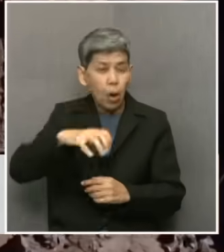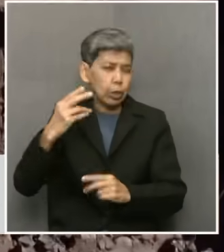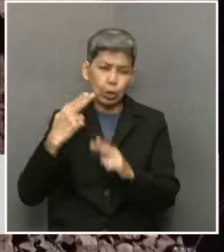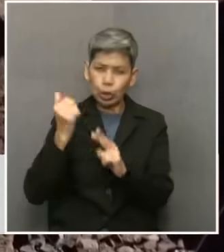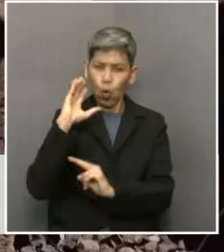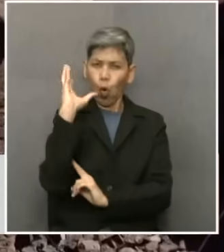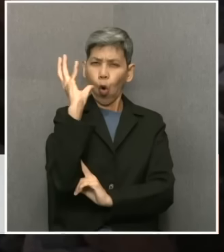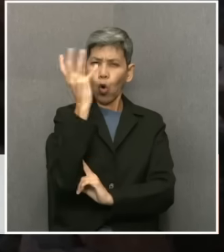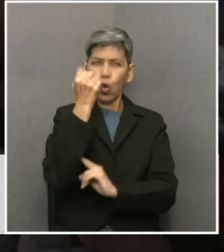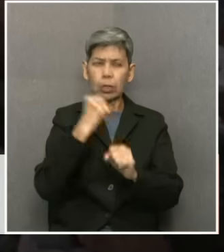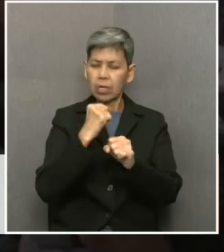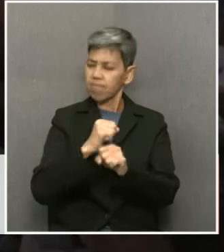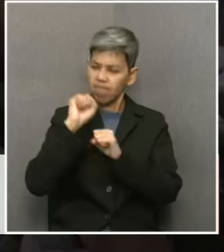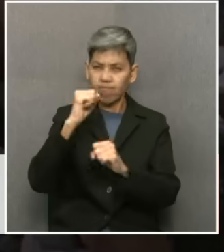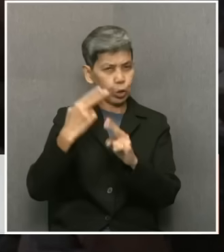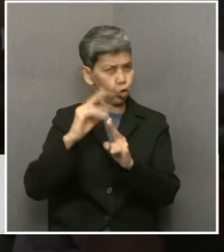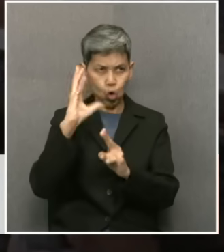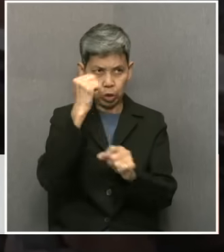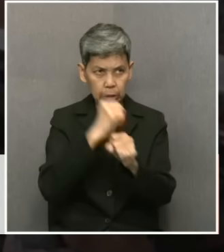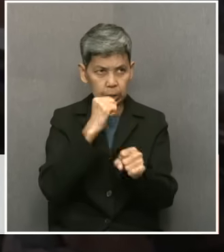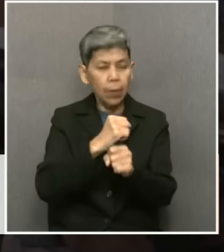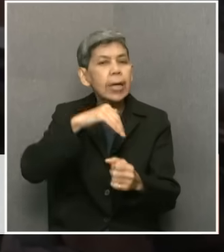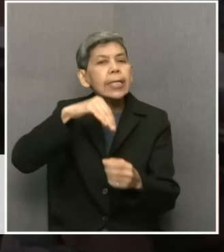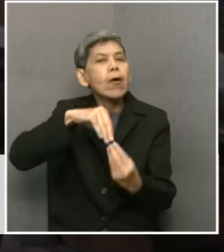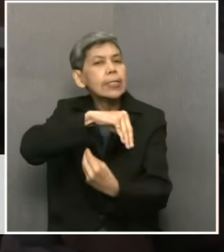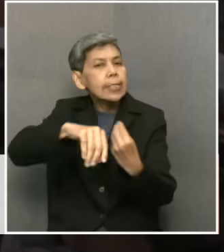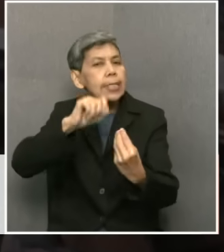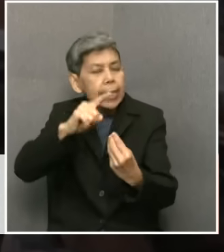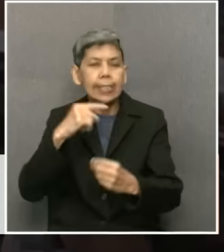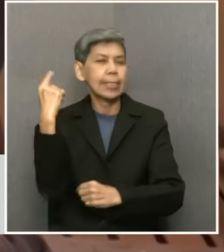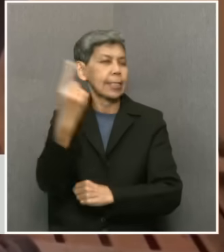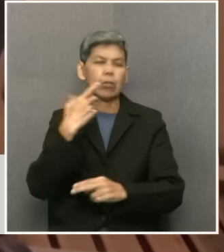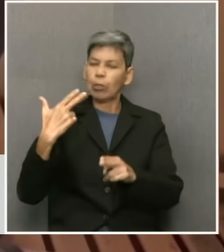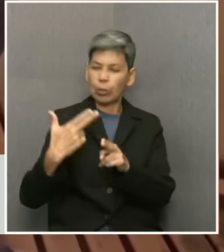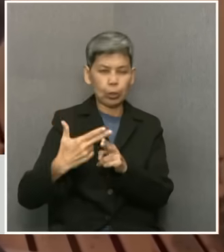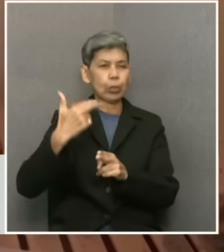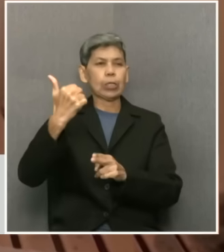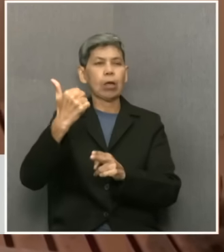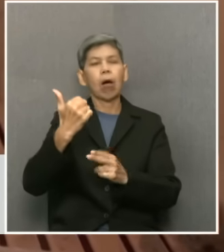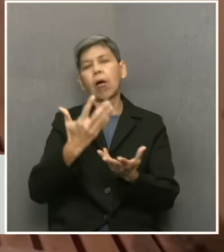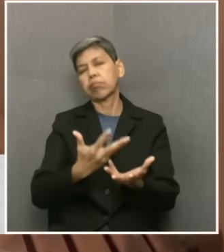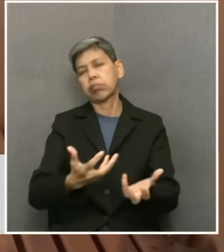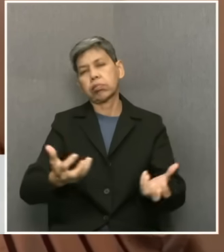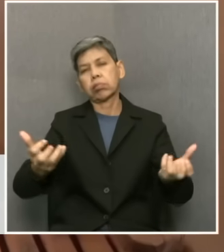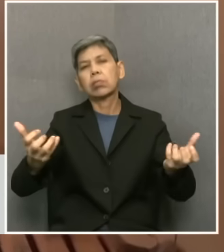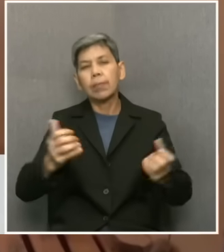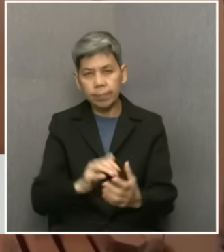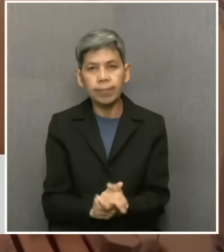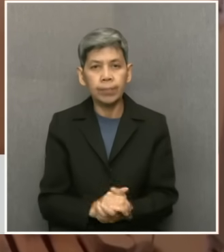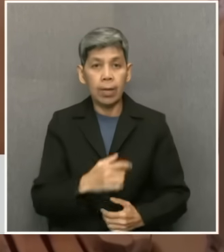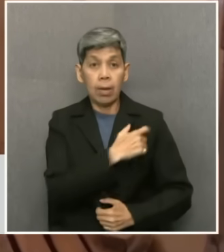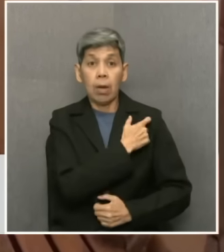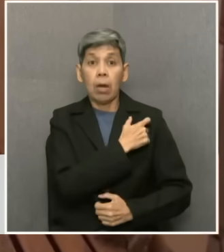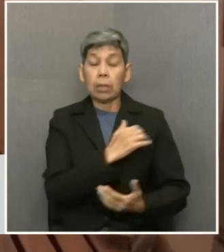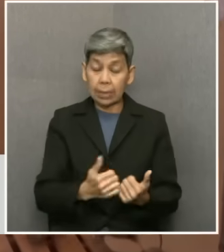กที่ยูเนสโกประกาศไว้ให้เป็นเมืองศูนย์กลางเศรษฐกิจและเมืองท่องเที่ยวยอดนิยมครับด้านสมเด็จพระราชาธิบดี